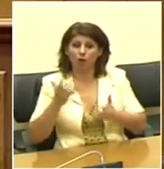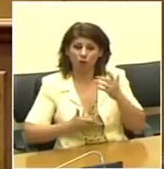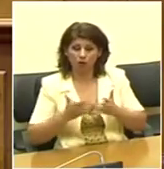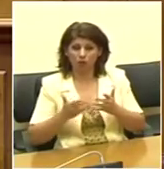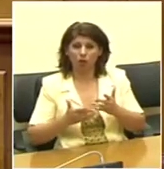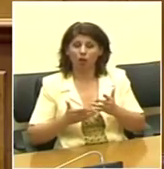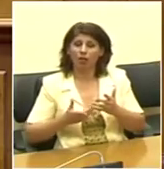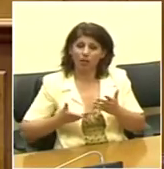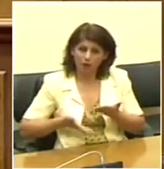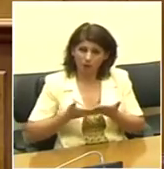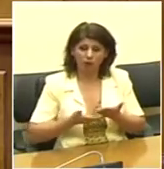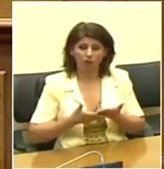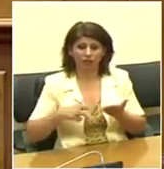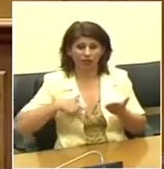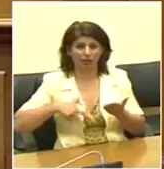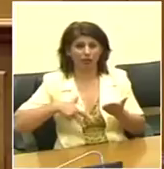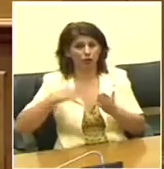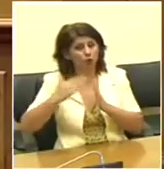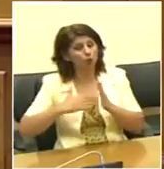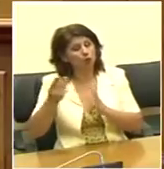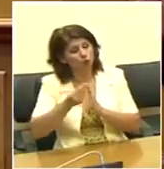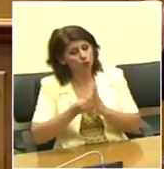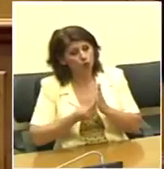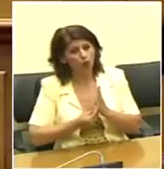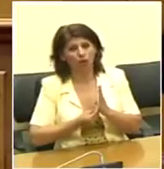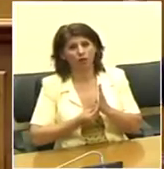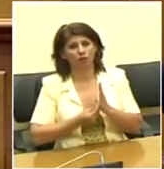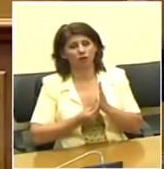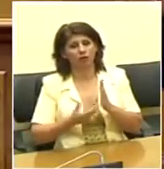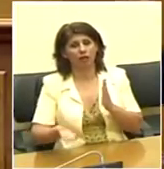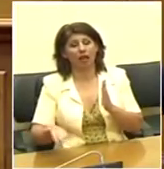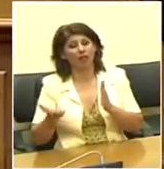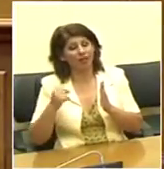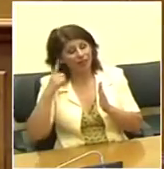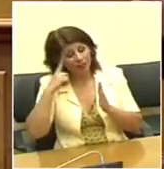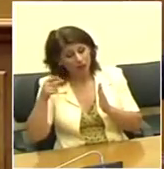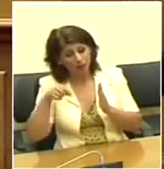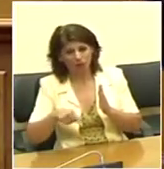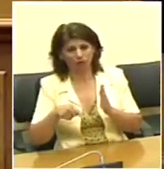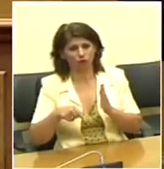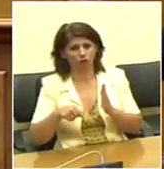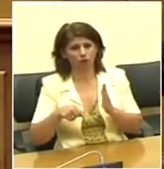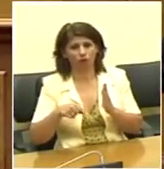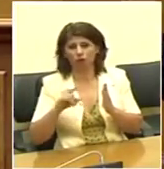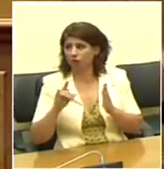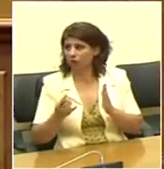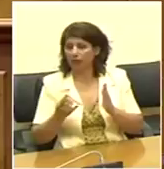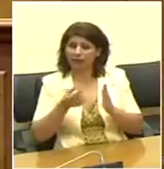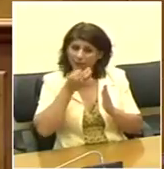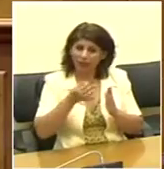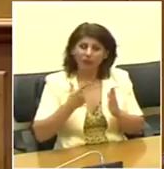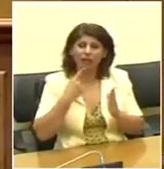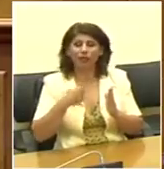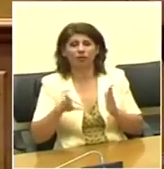χώρες του Νότου. Πολλές φορές δεν έχετε άποψη γι' αυτό ή φοβάστε να την εκφράσετε. Πάντως